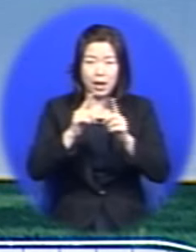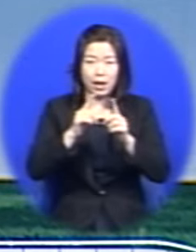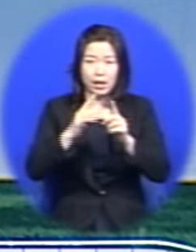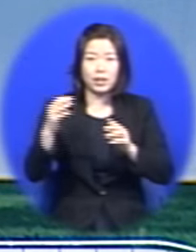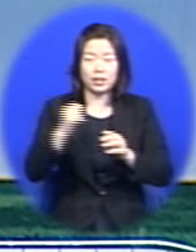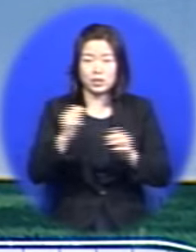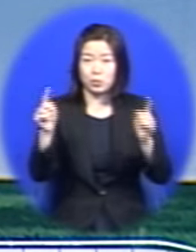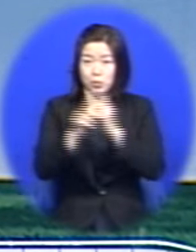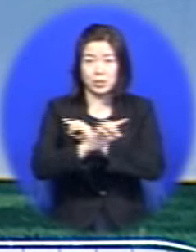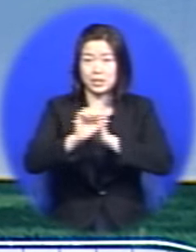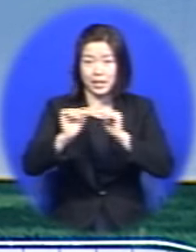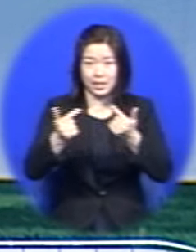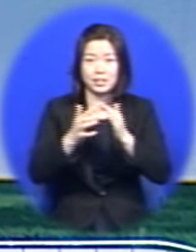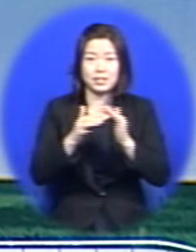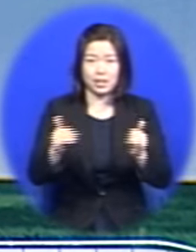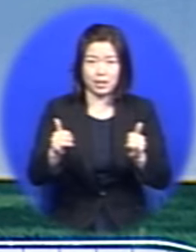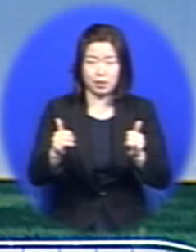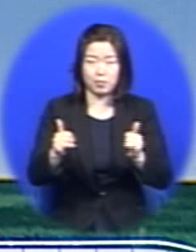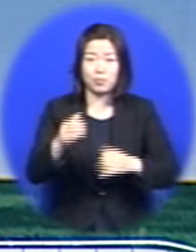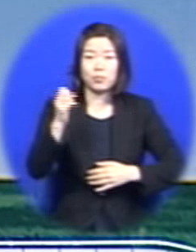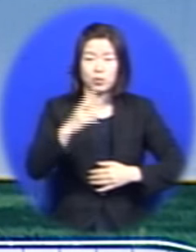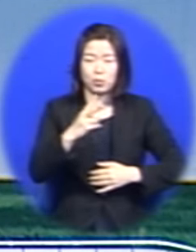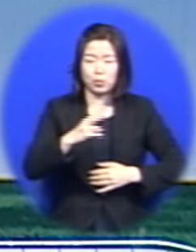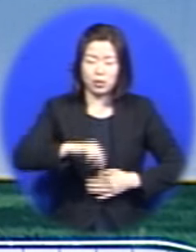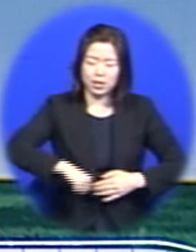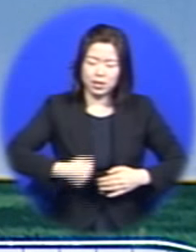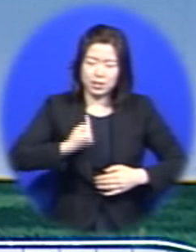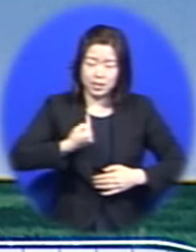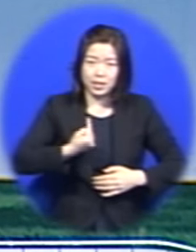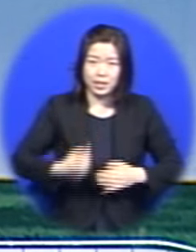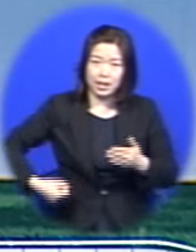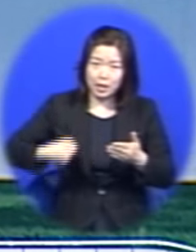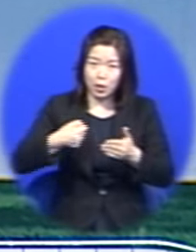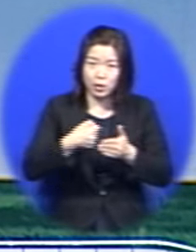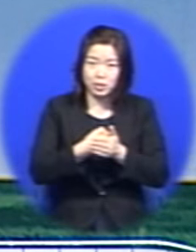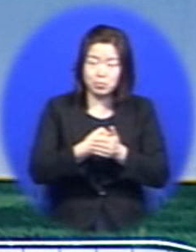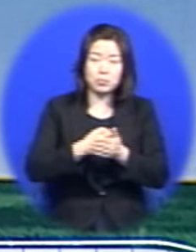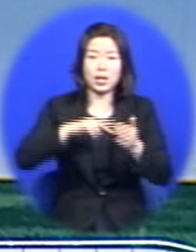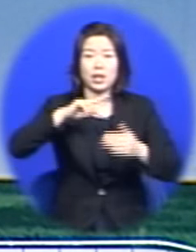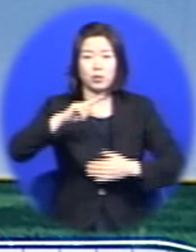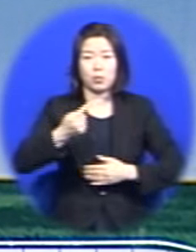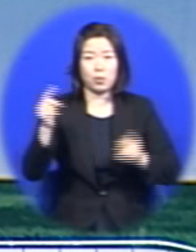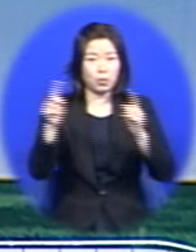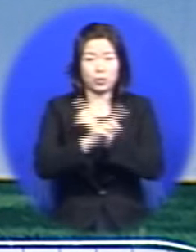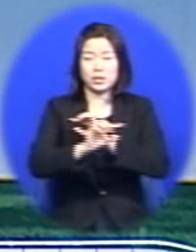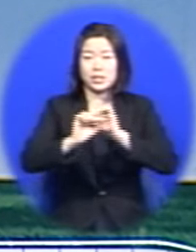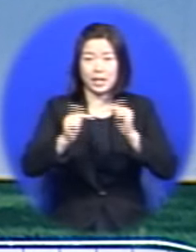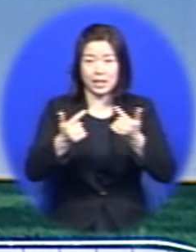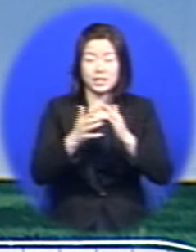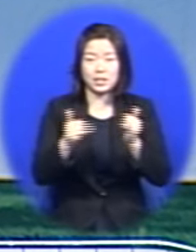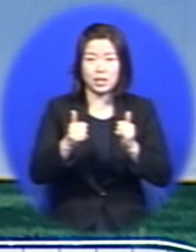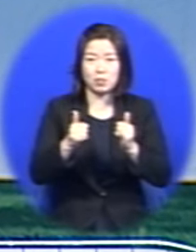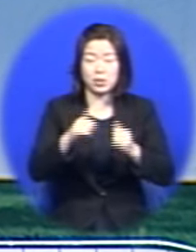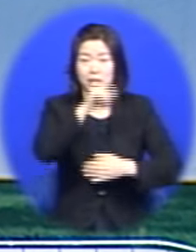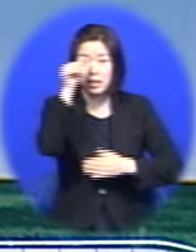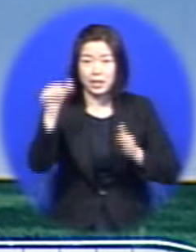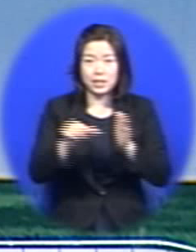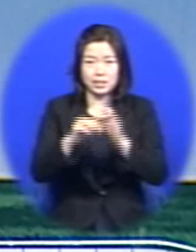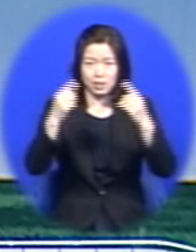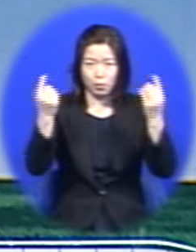사람이, 또 본인이 그렇게 결심해도 고쳐지지 않던 사람이 인생이 확 바뀌는